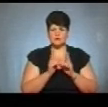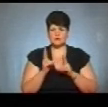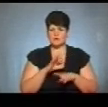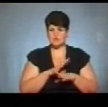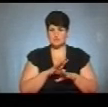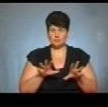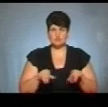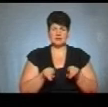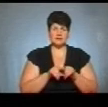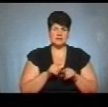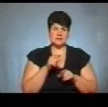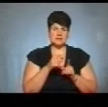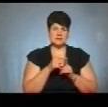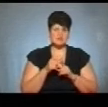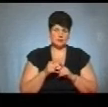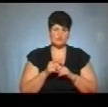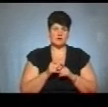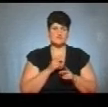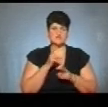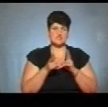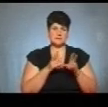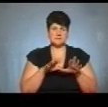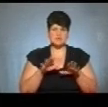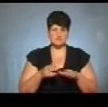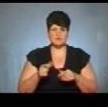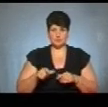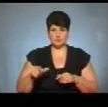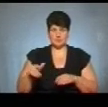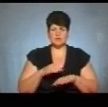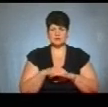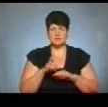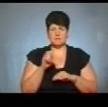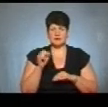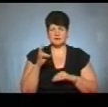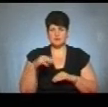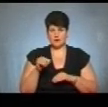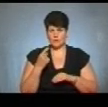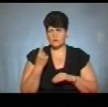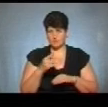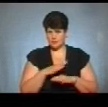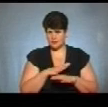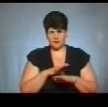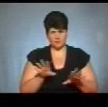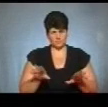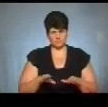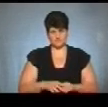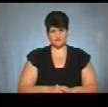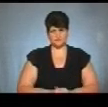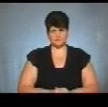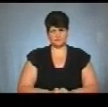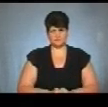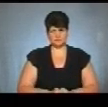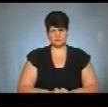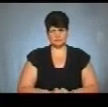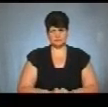буде. Також, за її словами, скарг від місцевих жителів на вулиці Бандери 1 не було. Богдана Сарабун, Юрій Багрій,